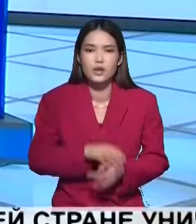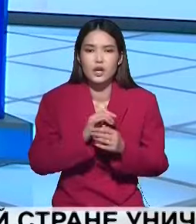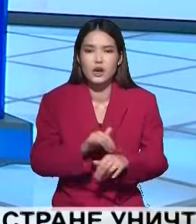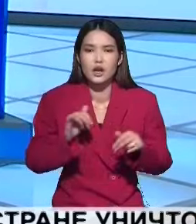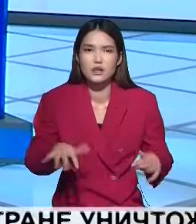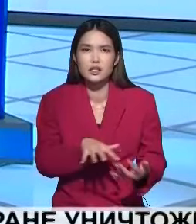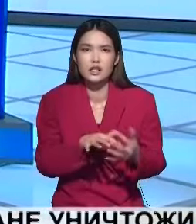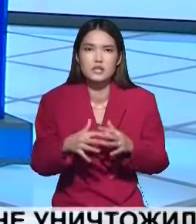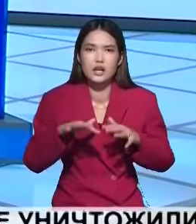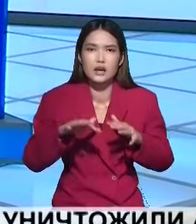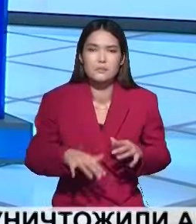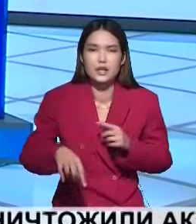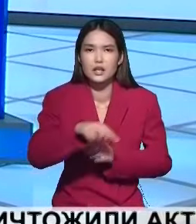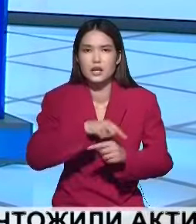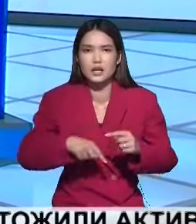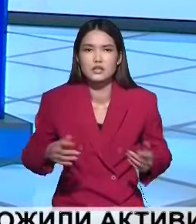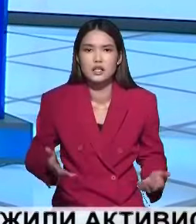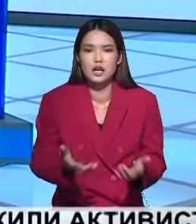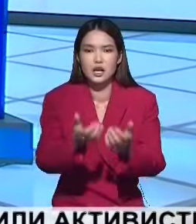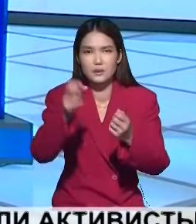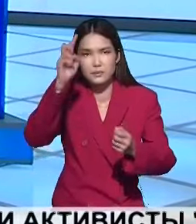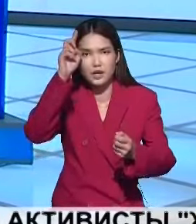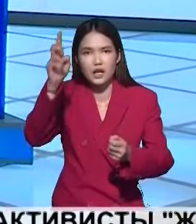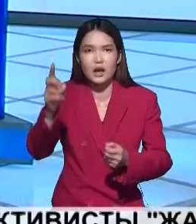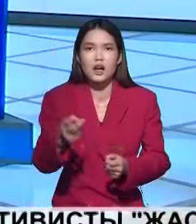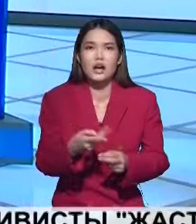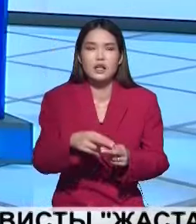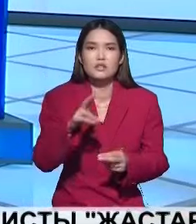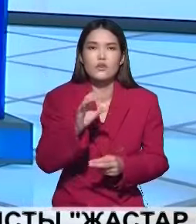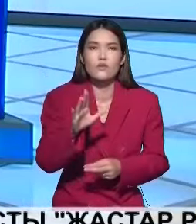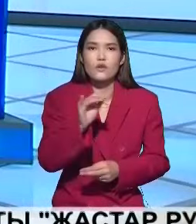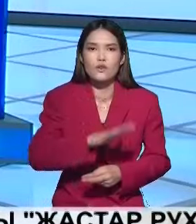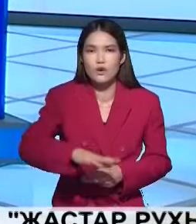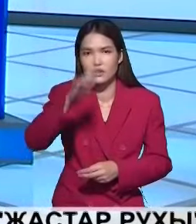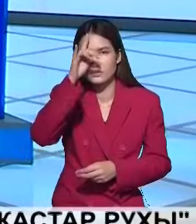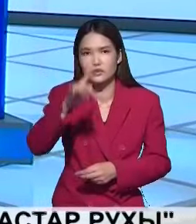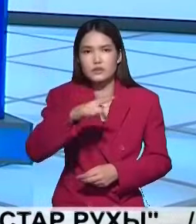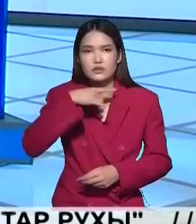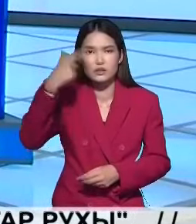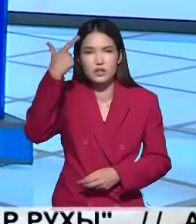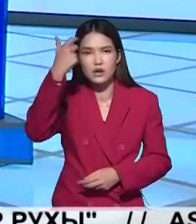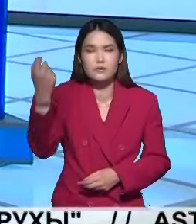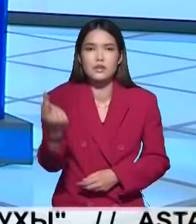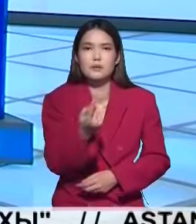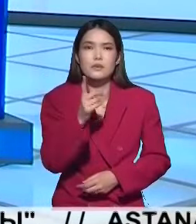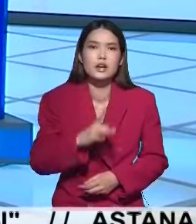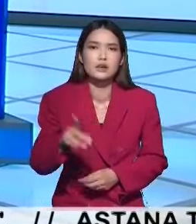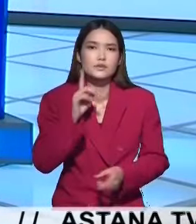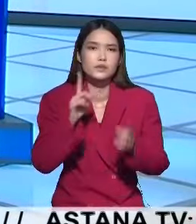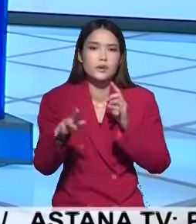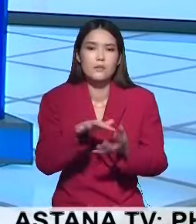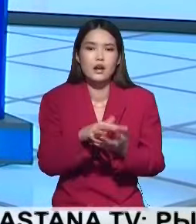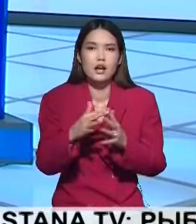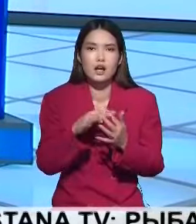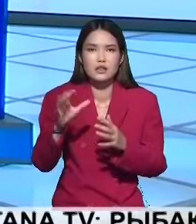Развивать в сельской местности бизнес позволяет поддержка государства. Об этом чиновники Восточно-Казахстанской области сообщили в ходе первого регионального форума